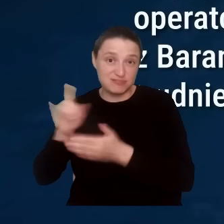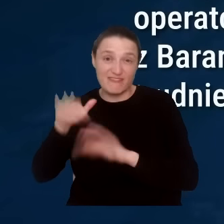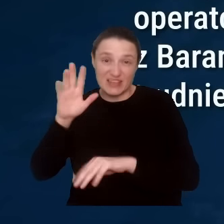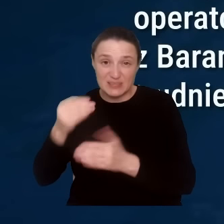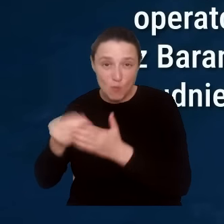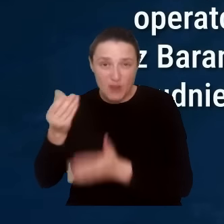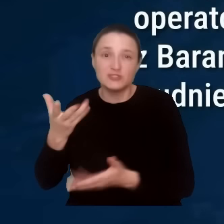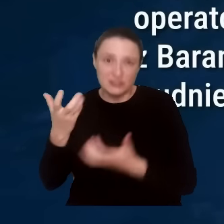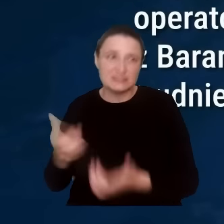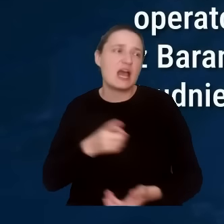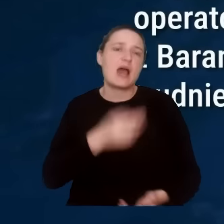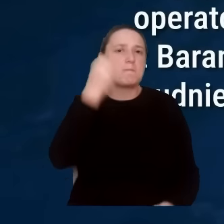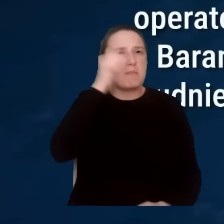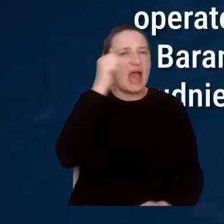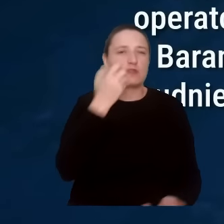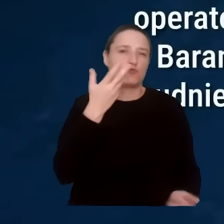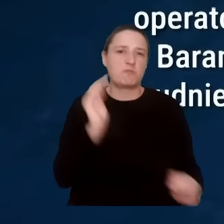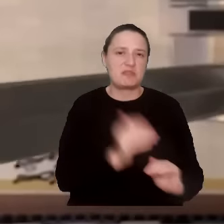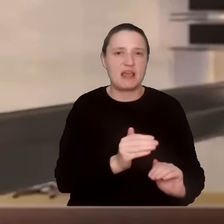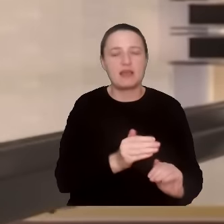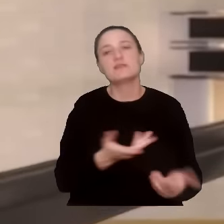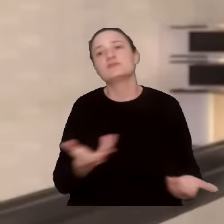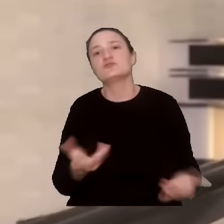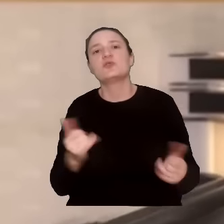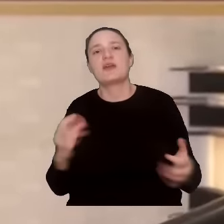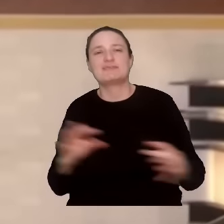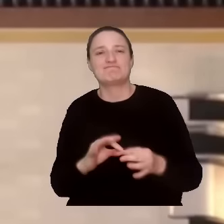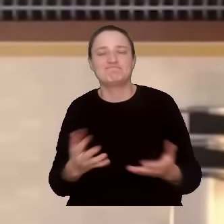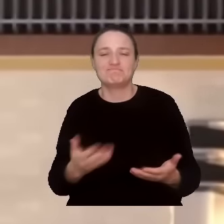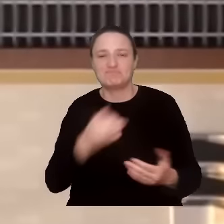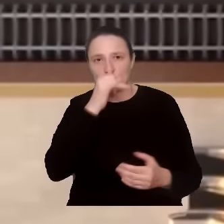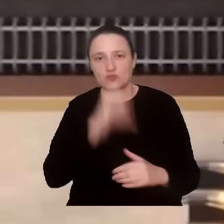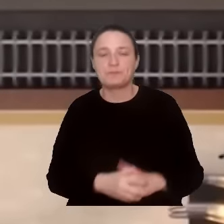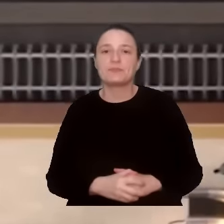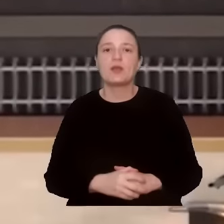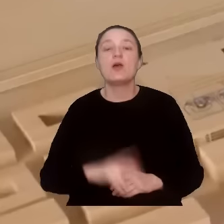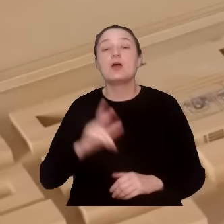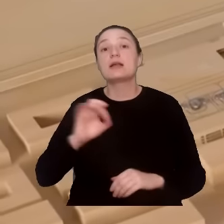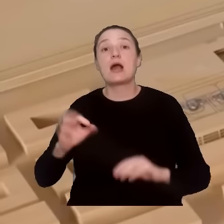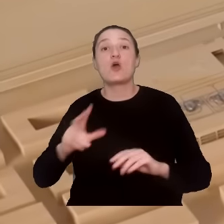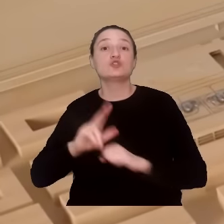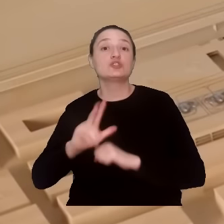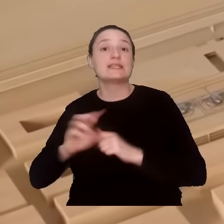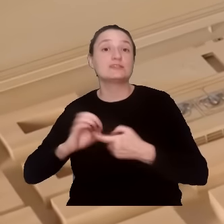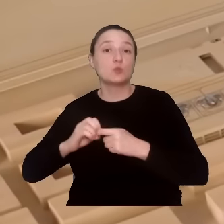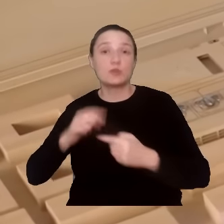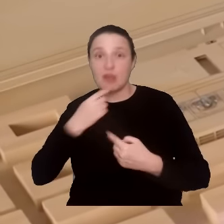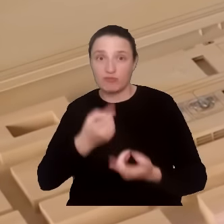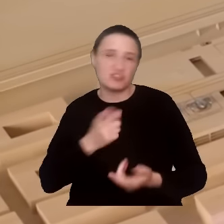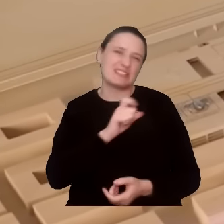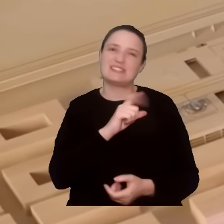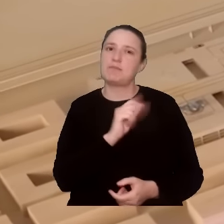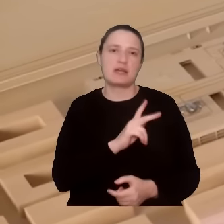rezultacie jeszcze trudniej byłoby ten pasażerski model spiąć. Koalicja 13 grudnia w ubiegłym tygodniu poinformowała, że chce wycofać się z budowy